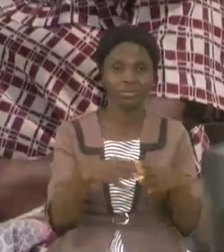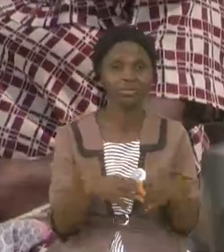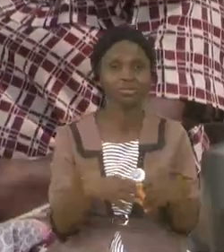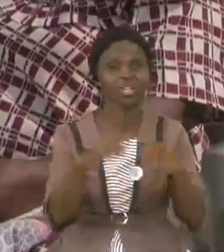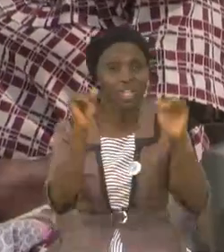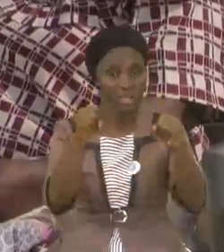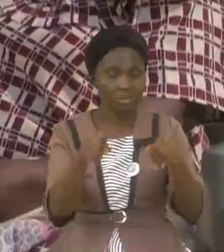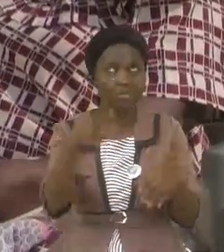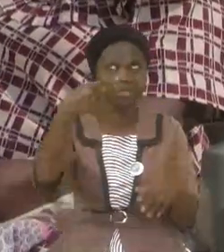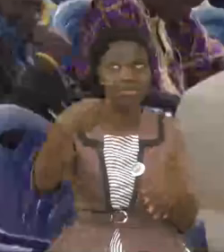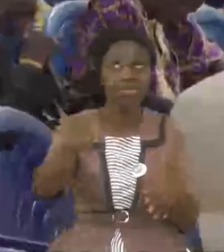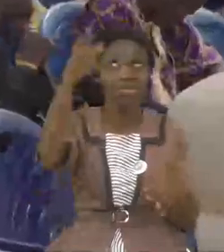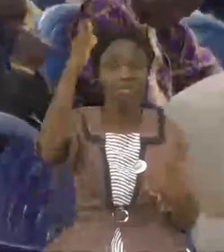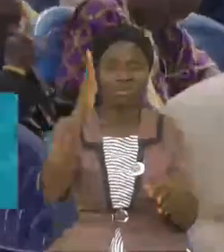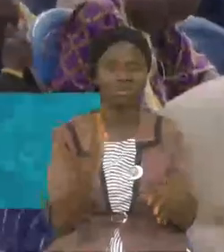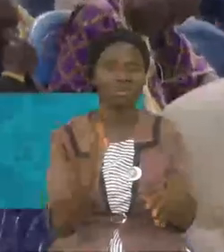chapitre maintenant